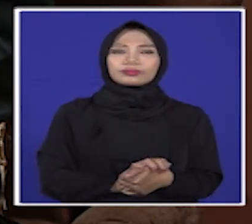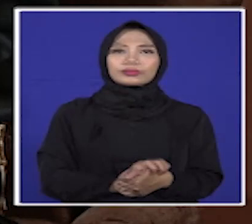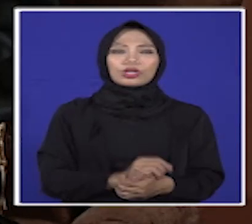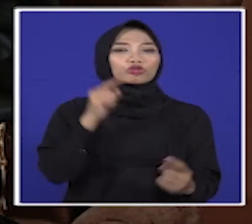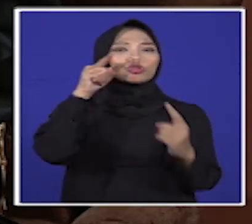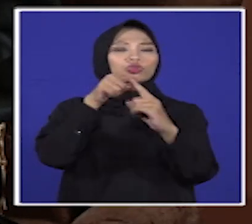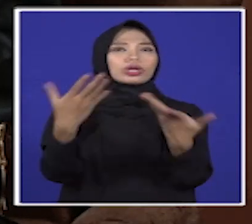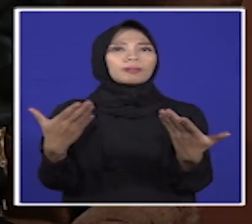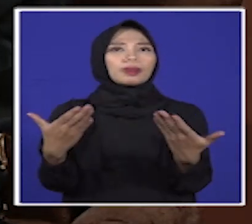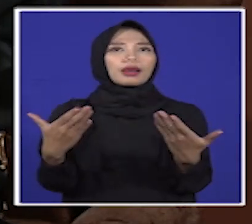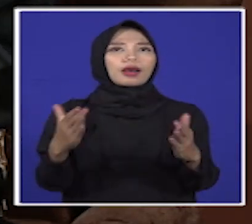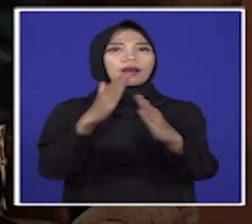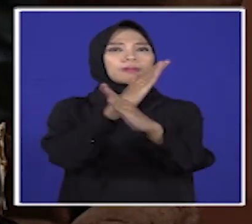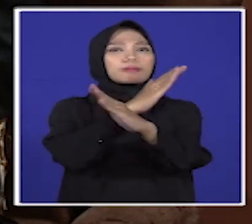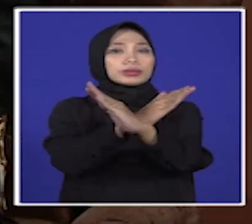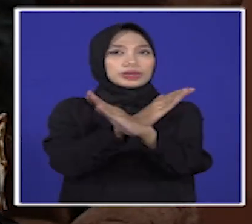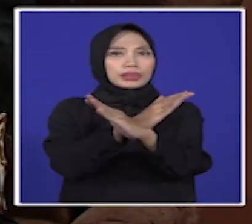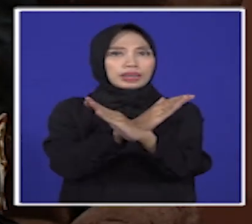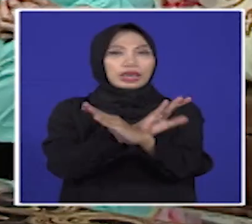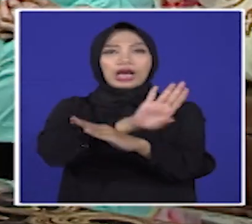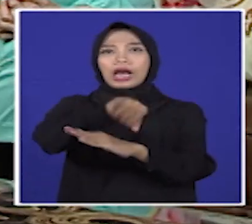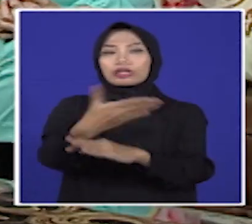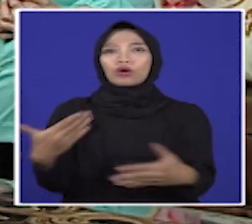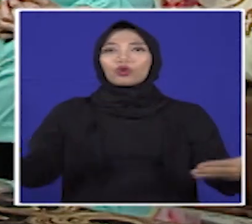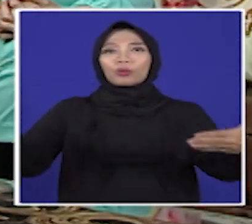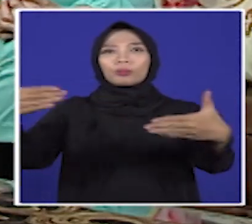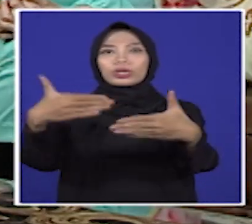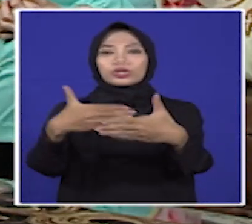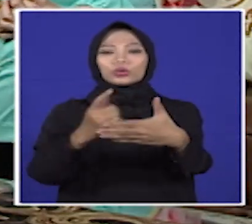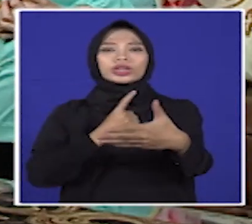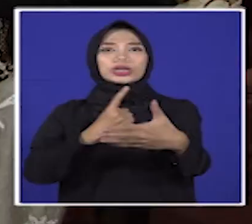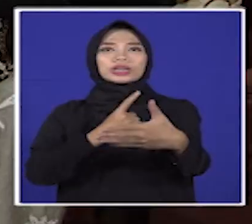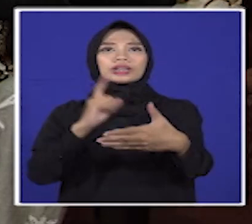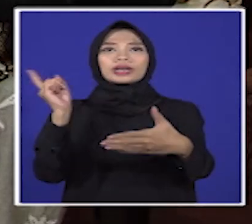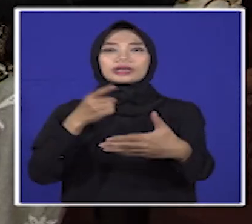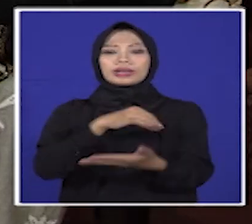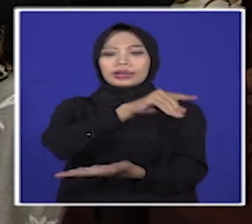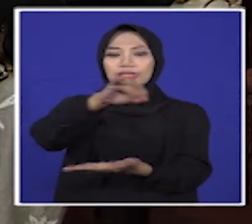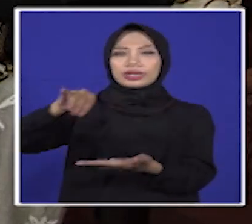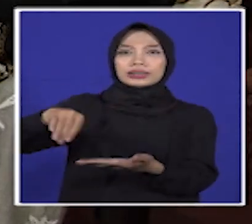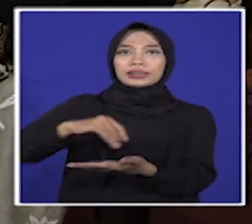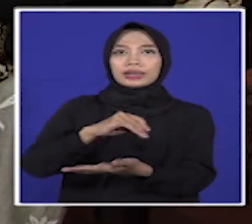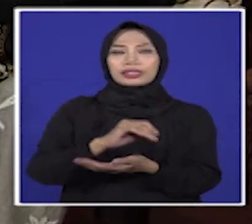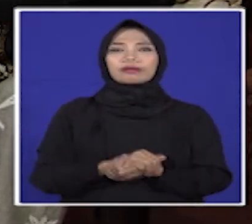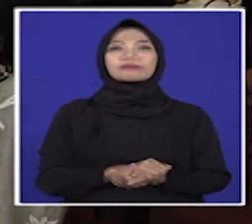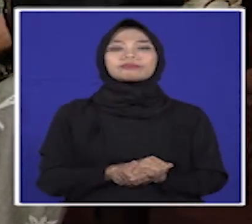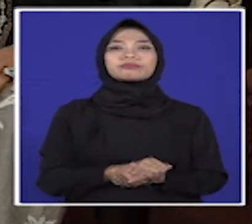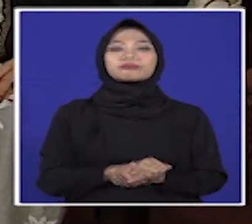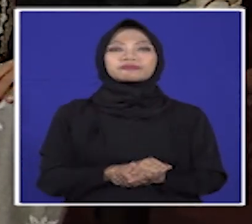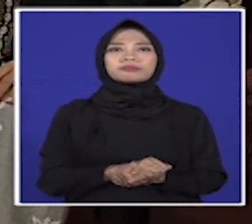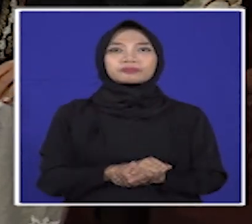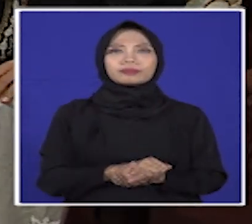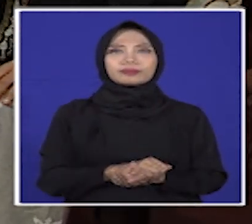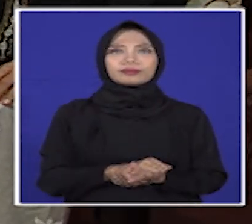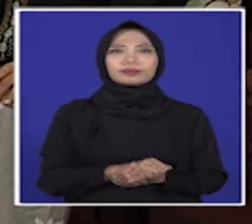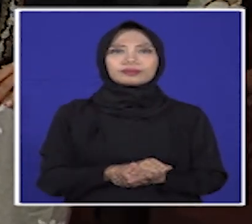untuk menangkal atau menetralisir dari sikir-sikir guna-guna yang dibuat oleh orang itu. Makanya kalau